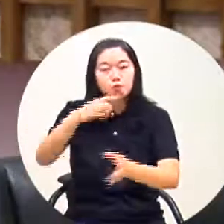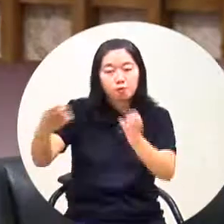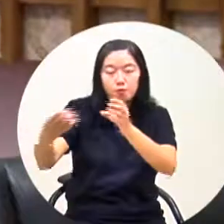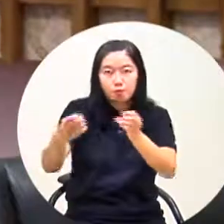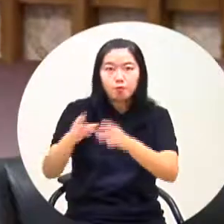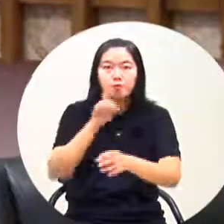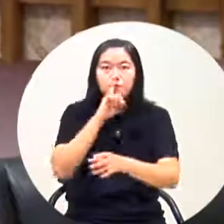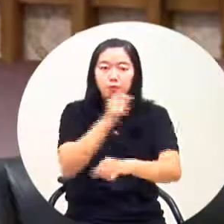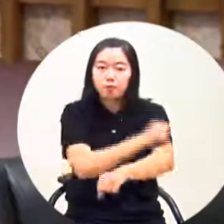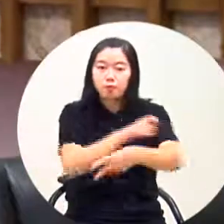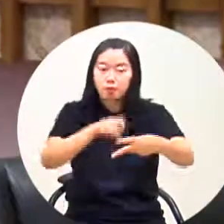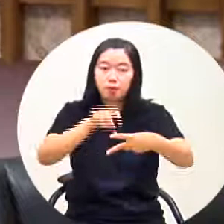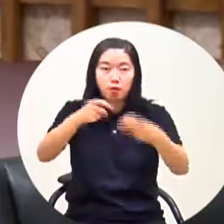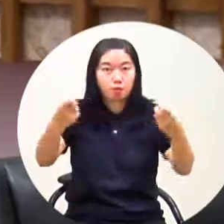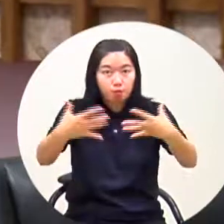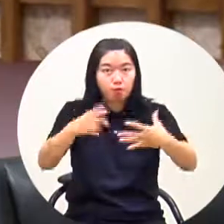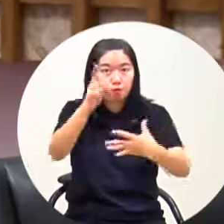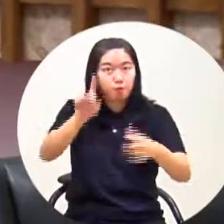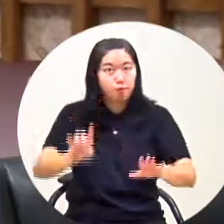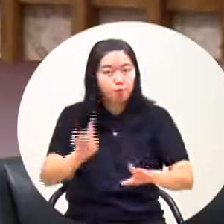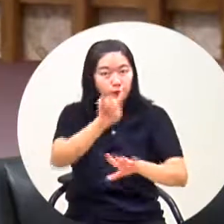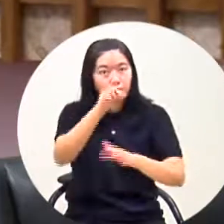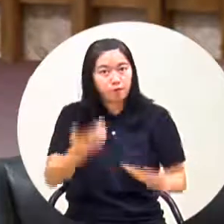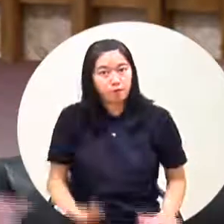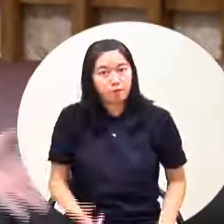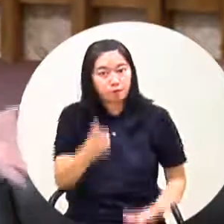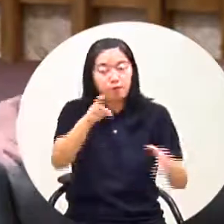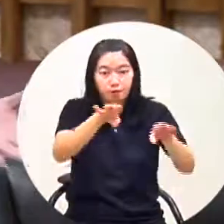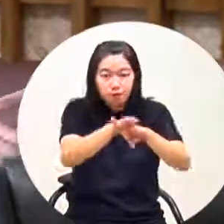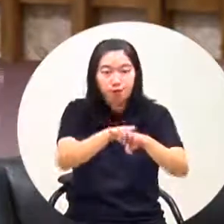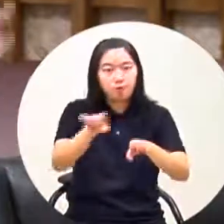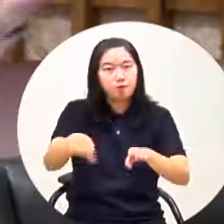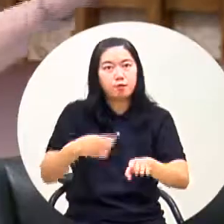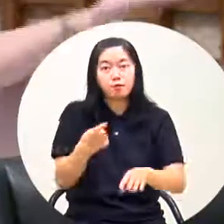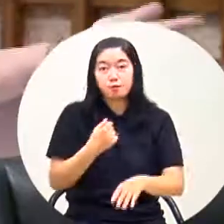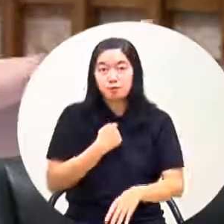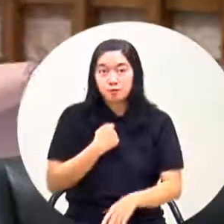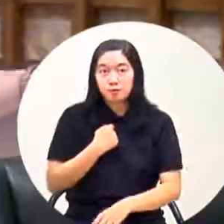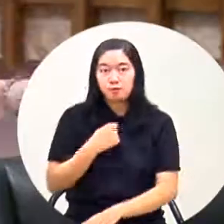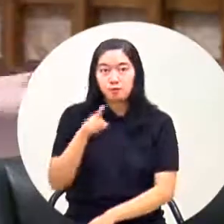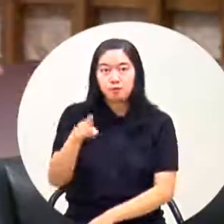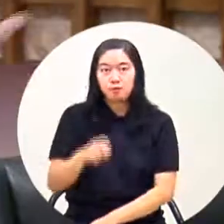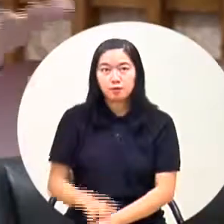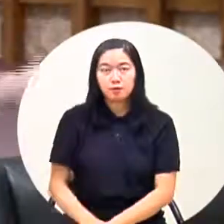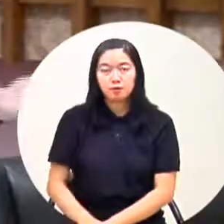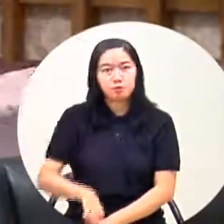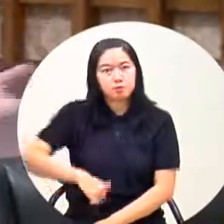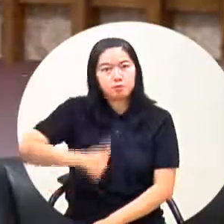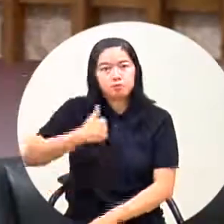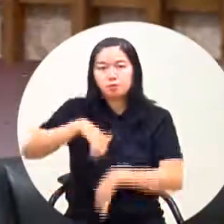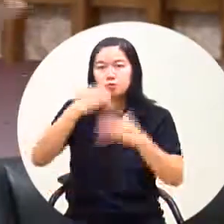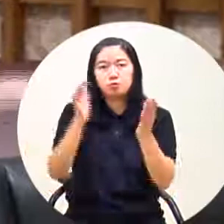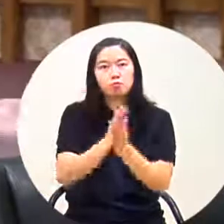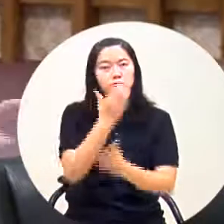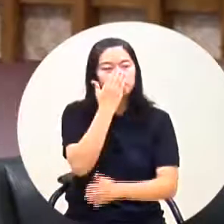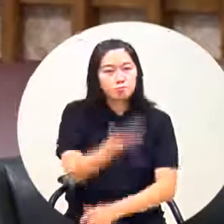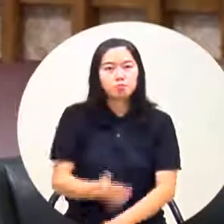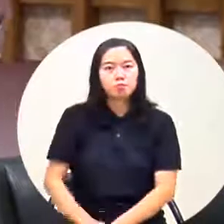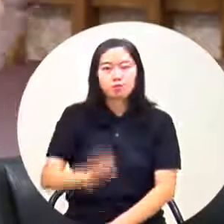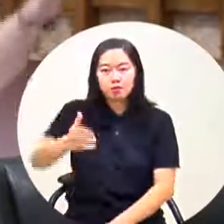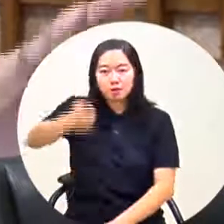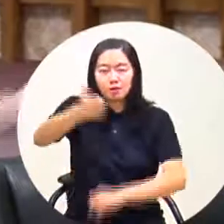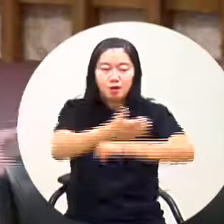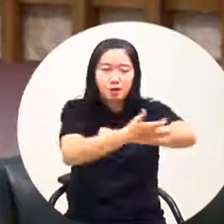工嘅问题吼，一日一宵嘅问题，事实一日一宵你也知影嘛，会使讲全民拢输嘛，哦，资方也输，劳方也